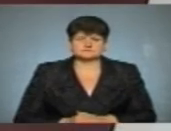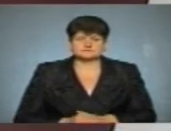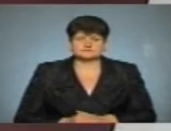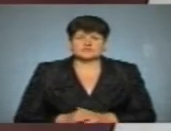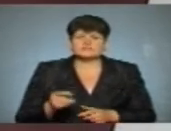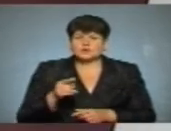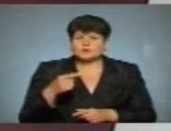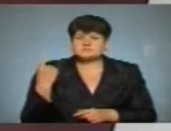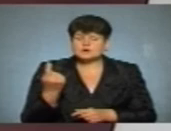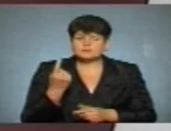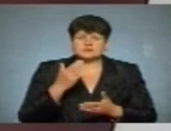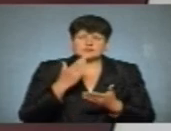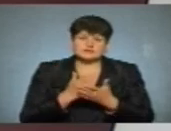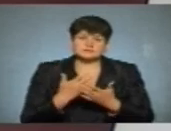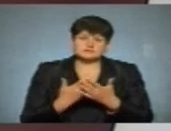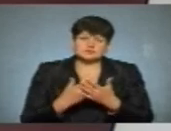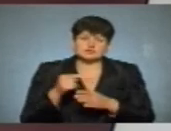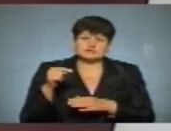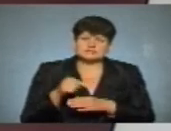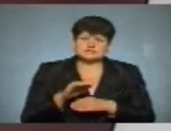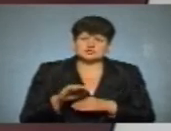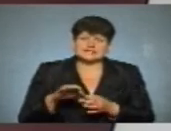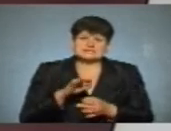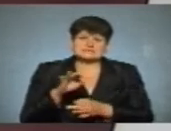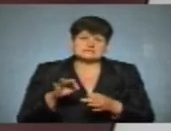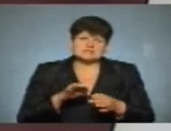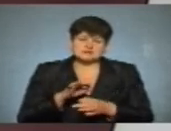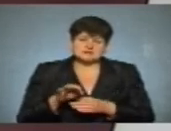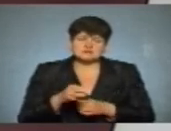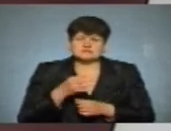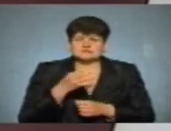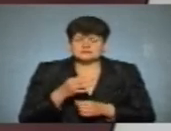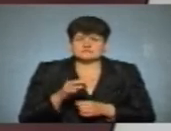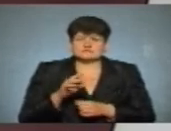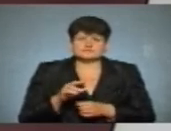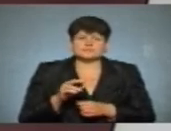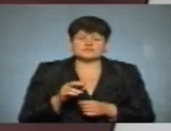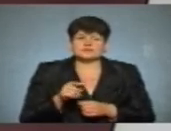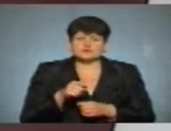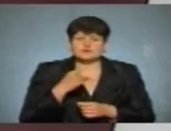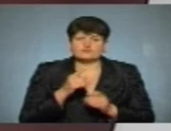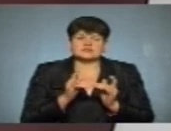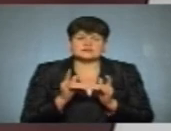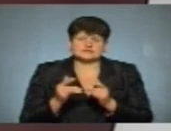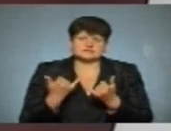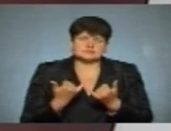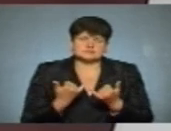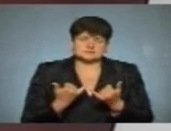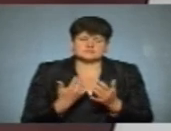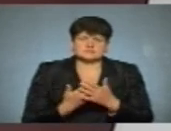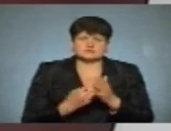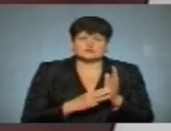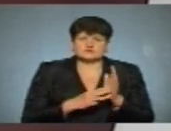В Тернопільській області є близько тисячі дітей-сиріт, розповів Ростислав Дрозд. За його словами, в інтернатах зараз близько